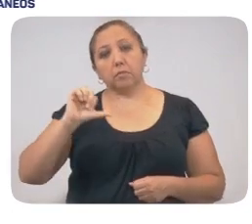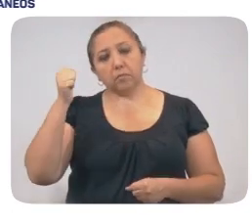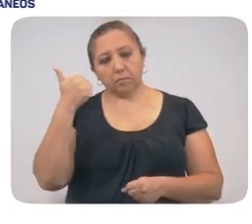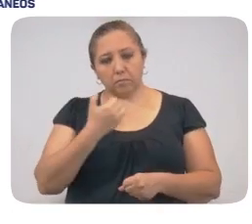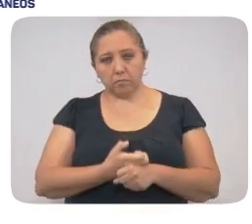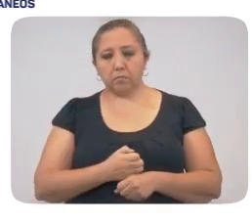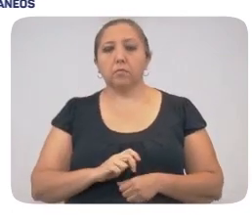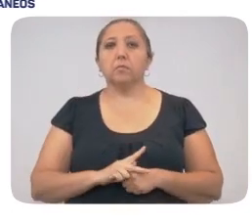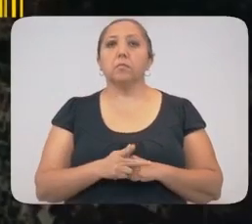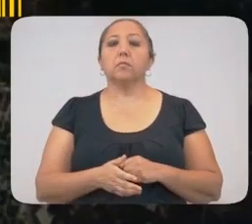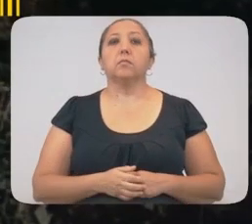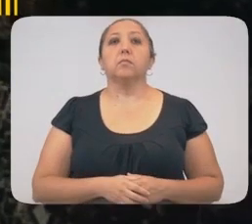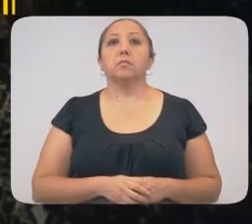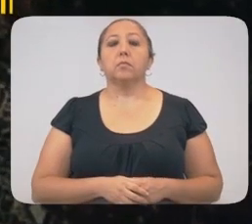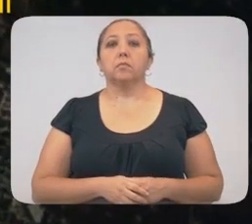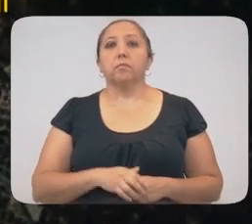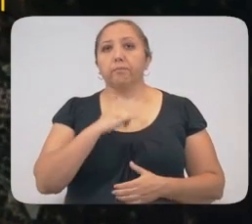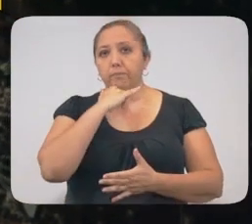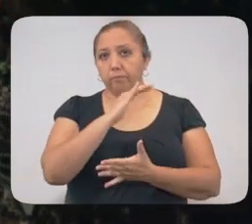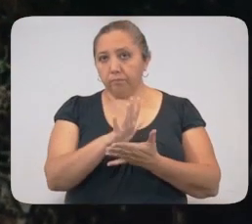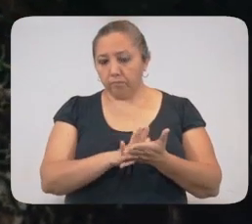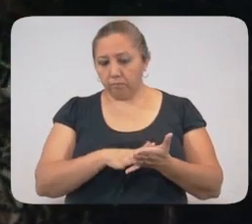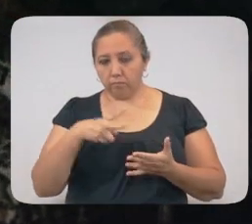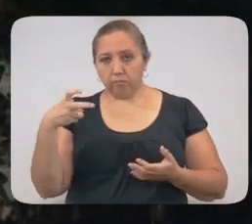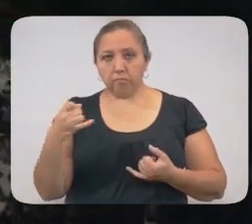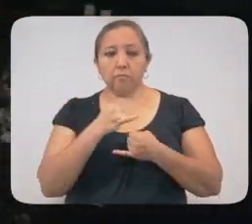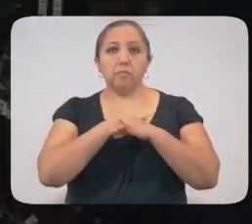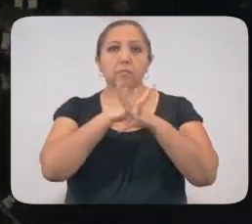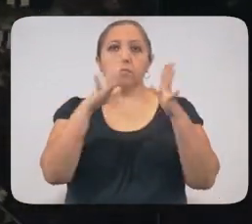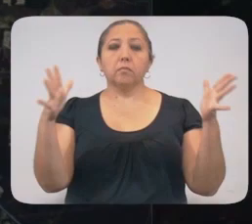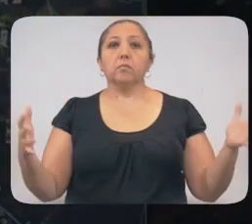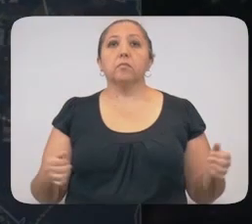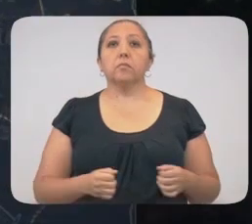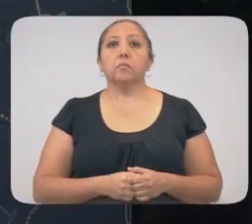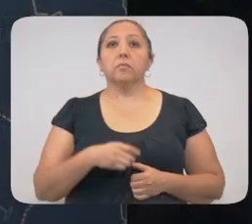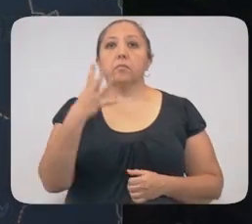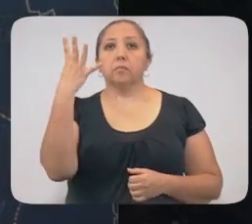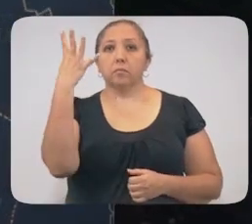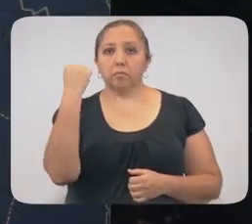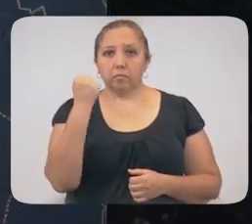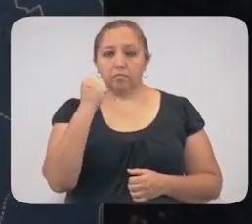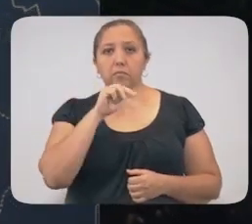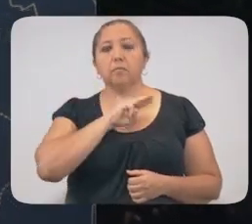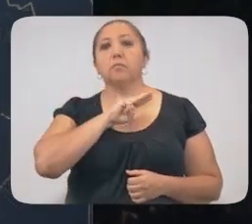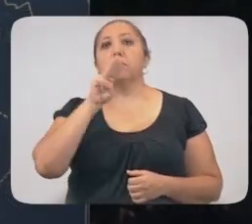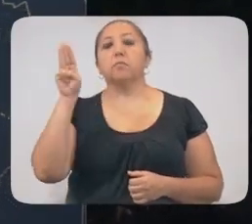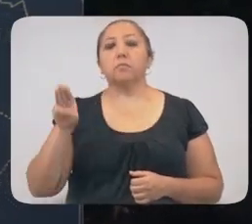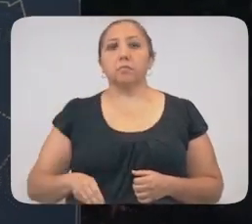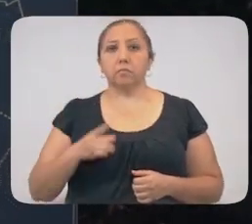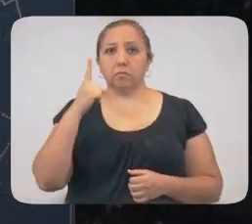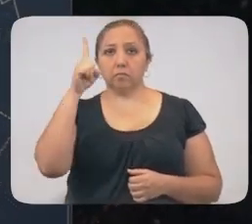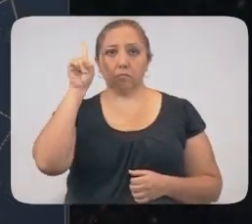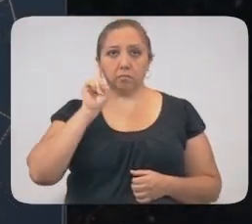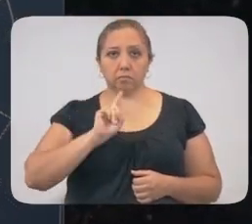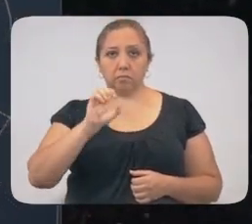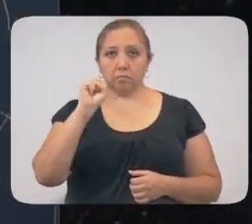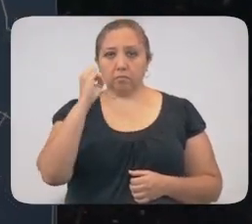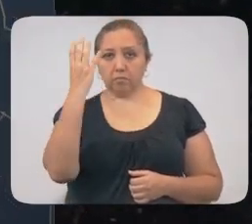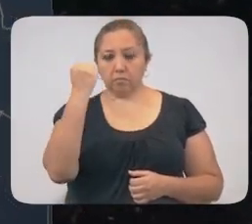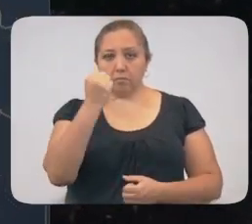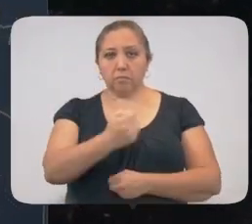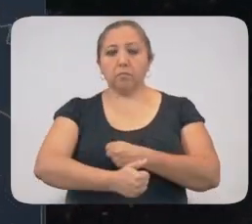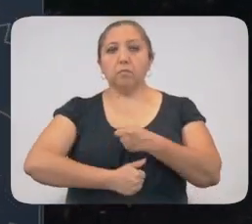hachpolok. Kahakablakachete kantumako machik pahaktio le kohanilo. Juntul kolel, 62 haboti, chikintzonot ukahal,